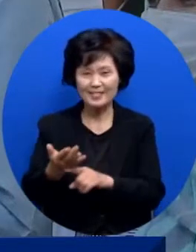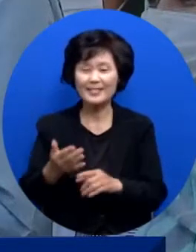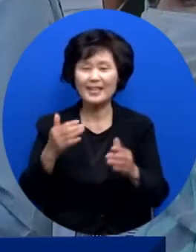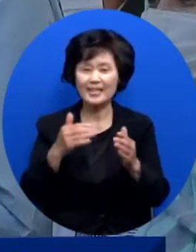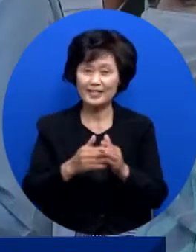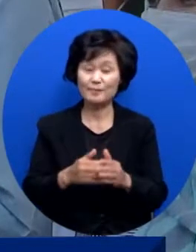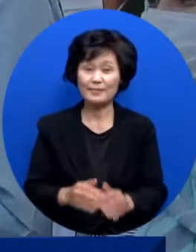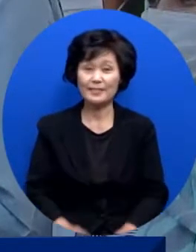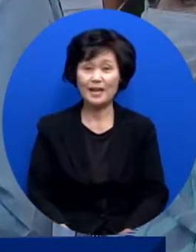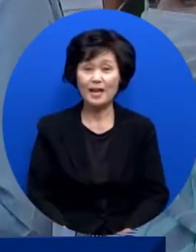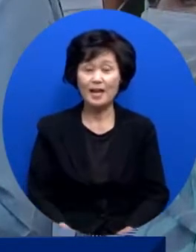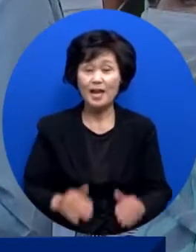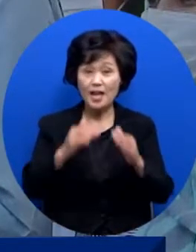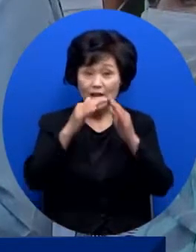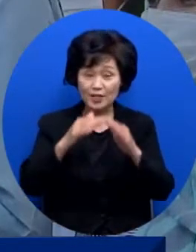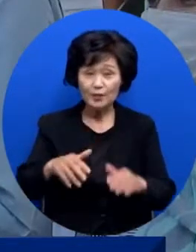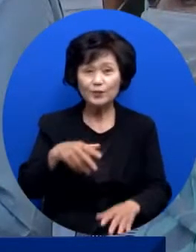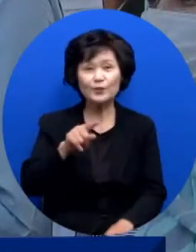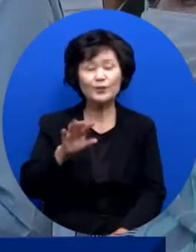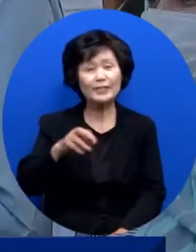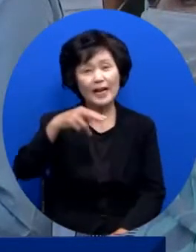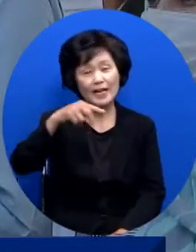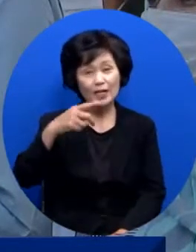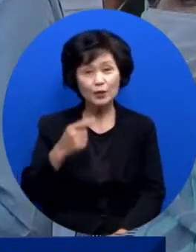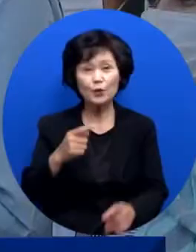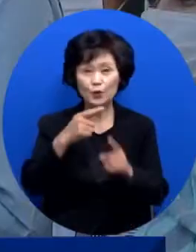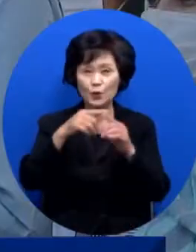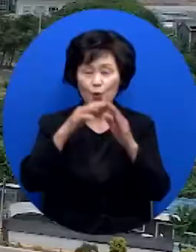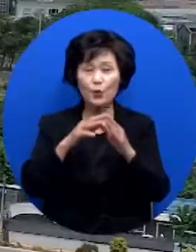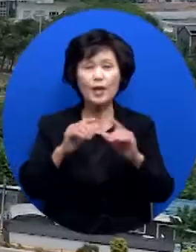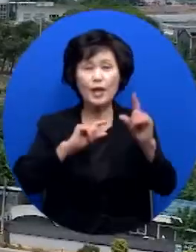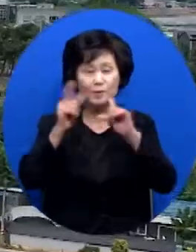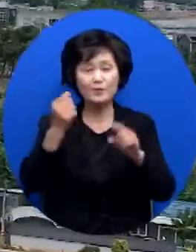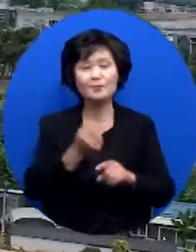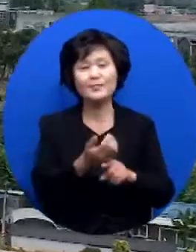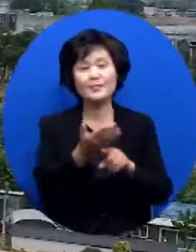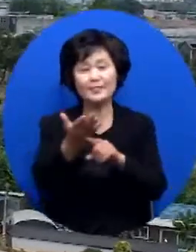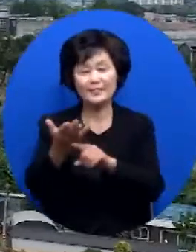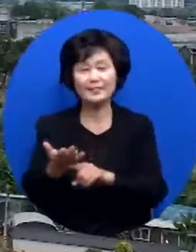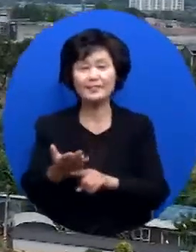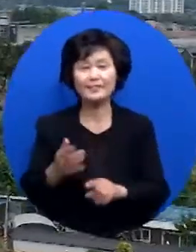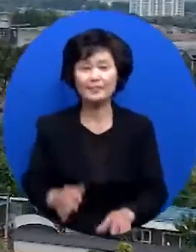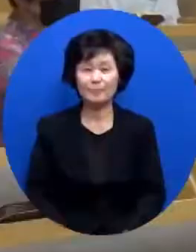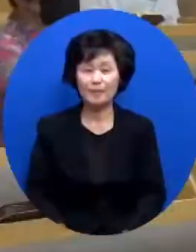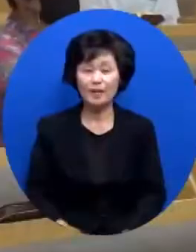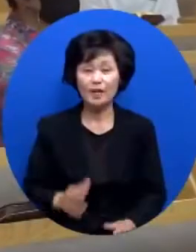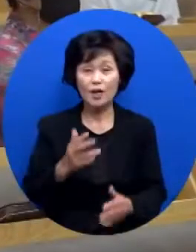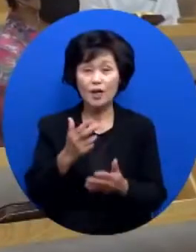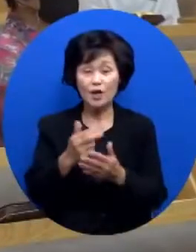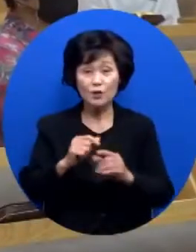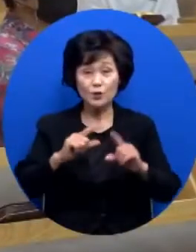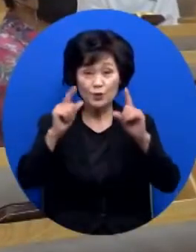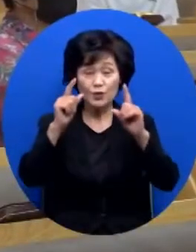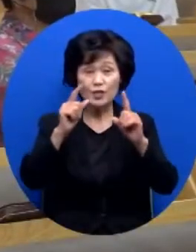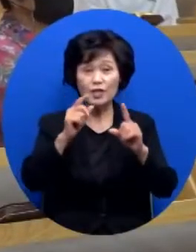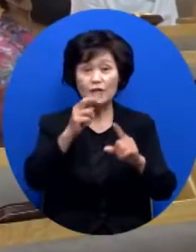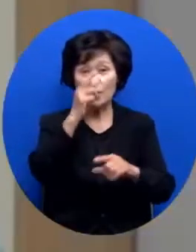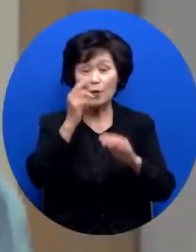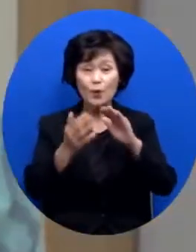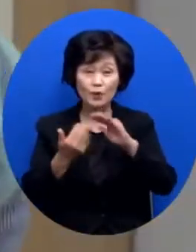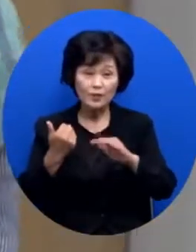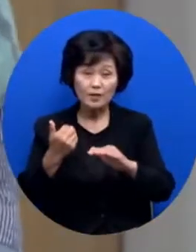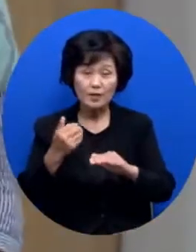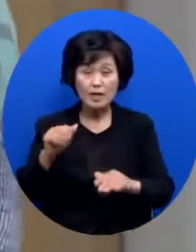부흥까지 바라보는 전주 장동교회를 김지혜 기자가 다녀왔습니다. 주일 오전 전주 장동교회, 아프가니스탄 난민